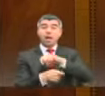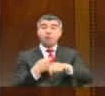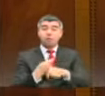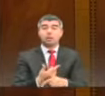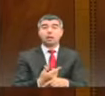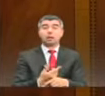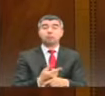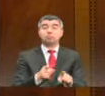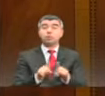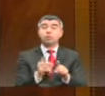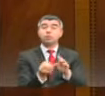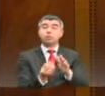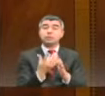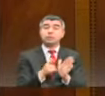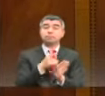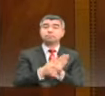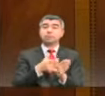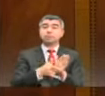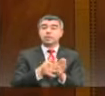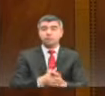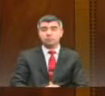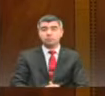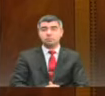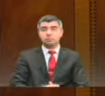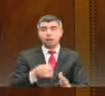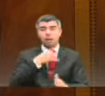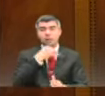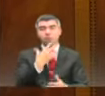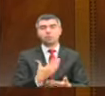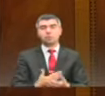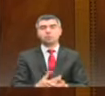وتطوير وعصرنة شبكة السكك الحديدية. وفي هذا المجال